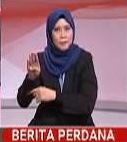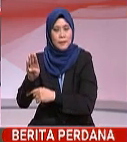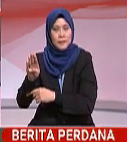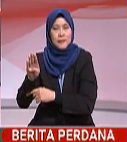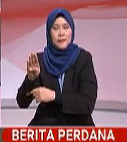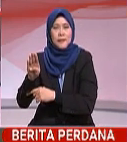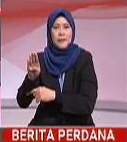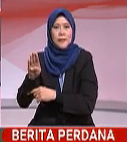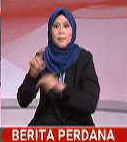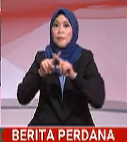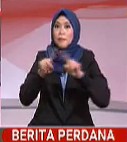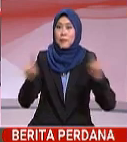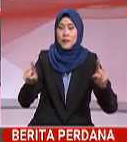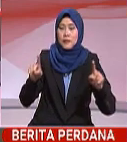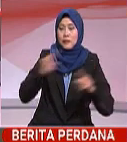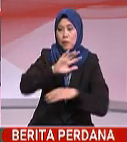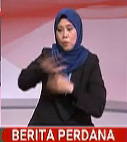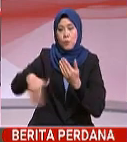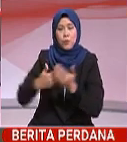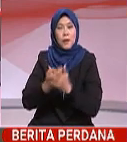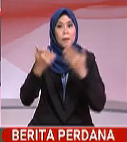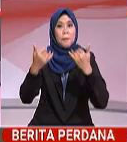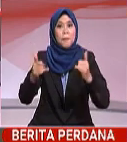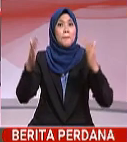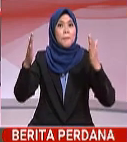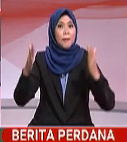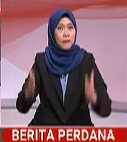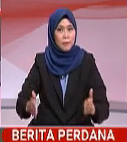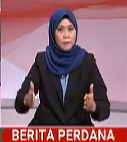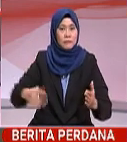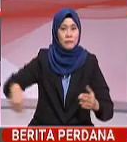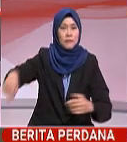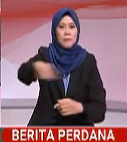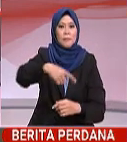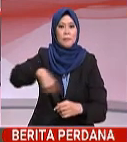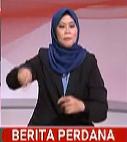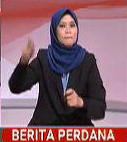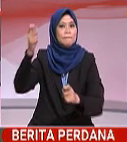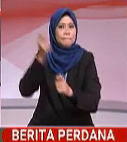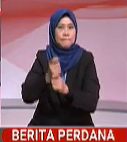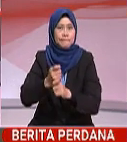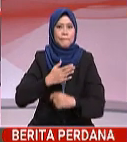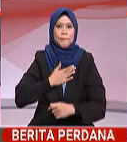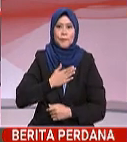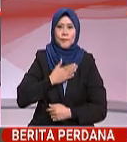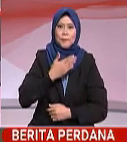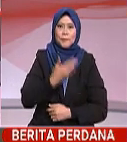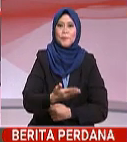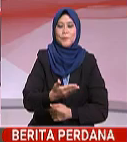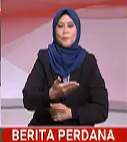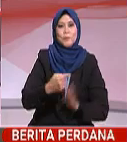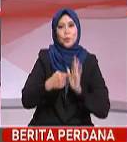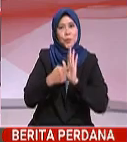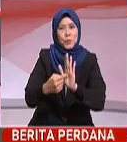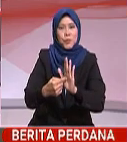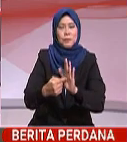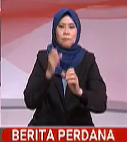PKPB, namun kesemua pemain Sang Kijang Hijau tetap menunjukkan komitmen yang tidak berpelabah